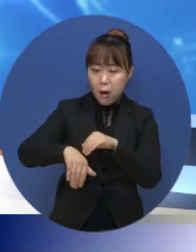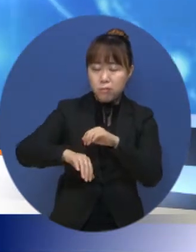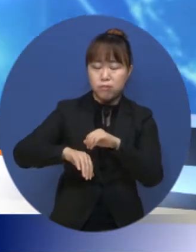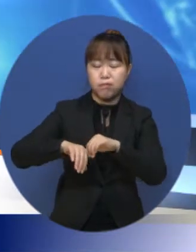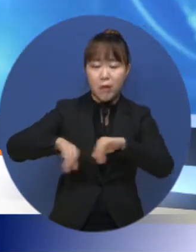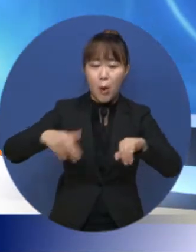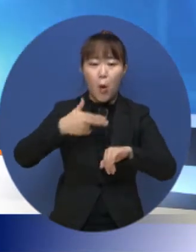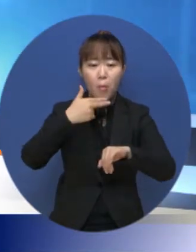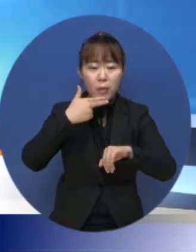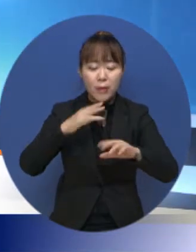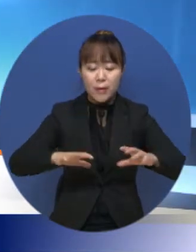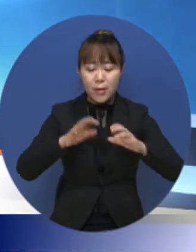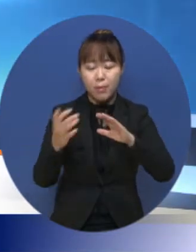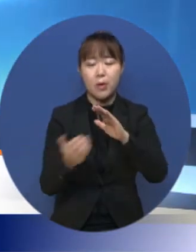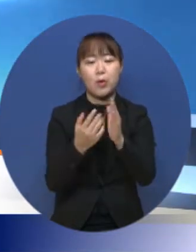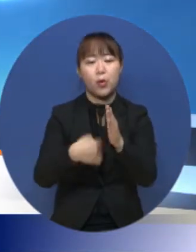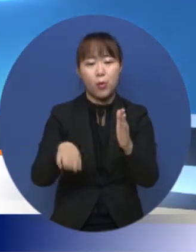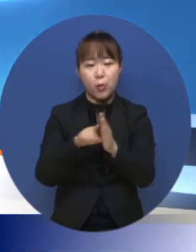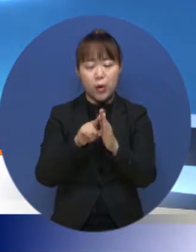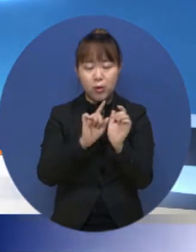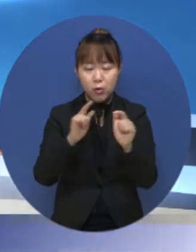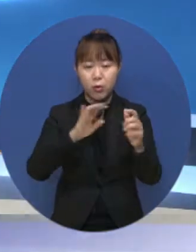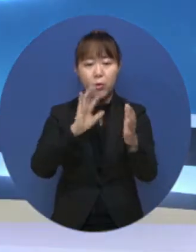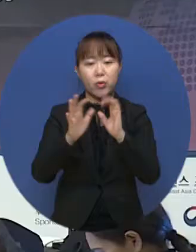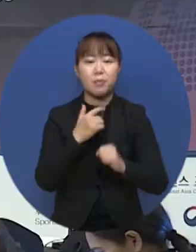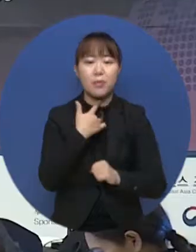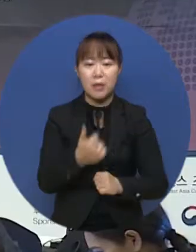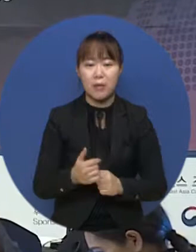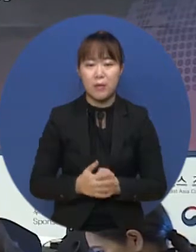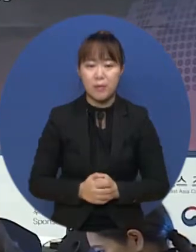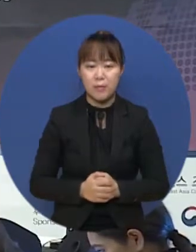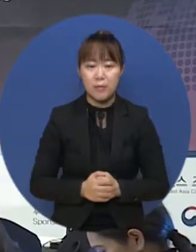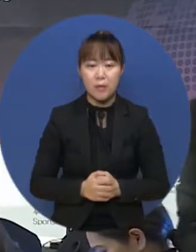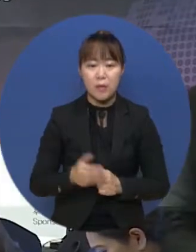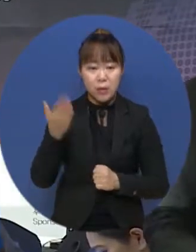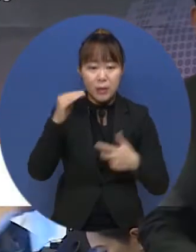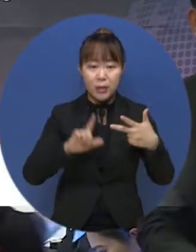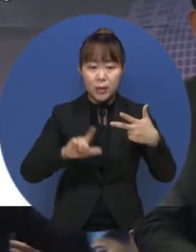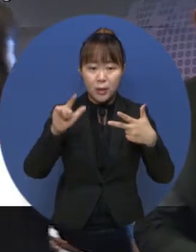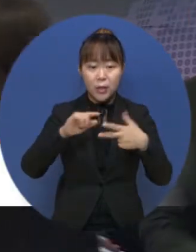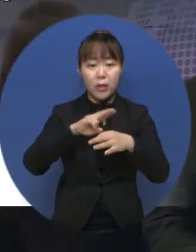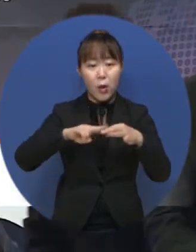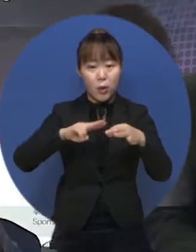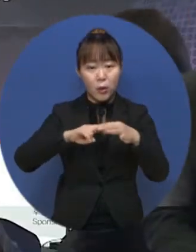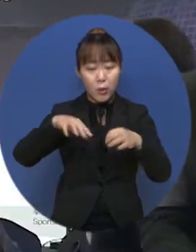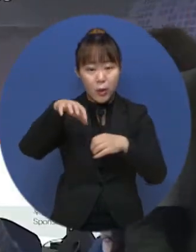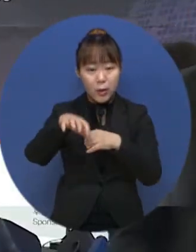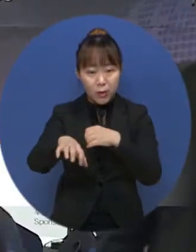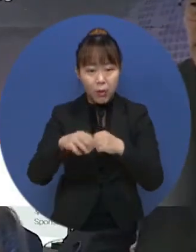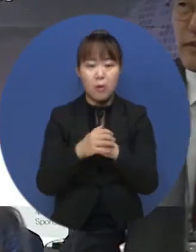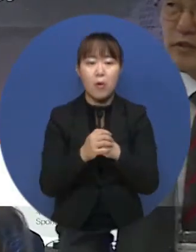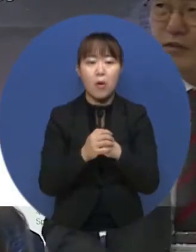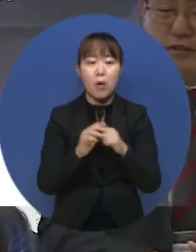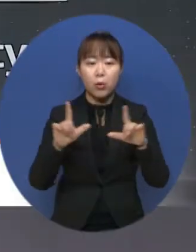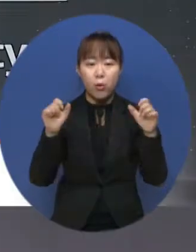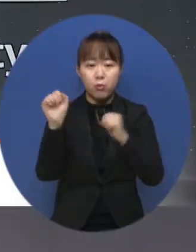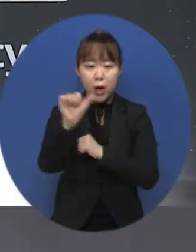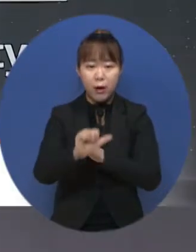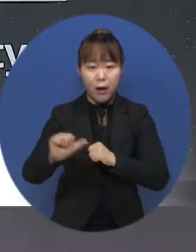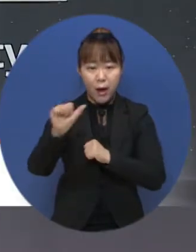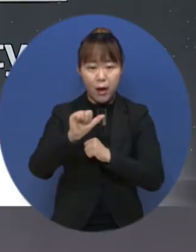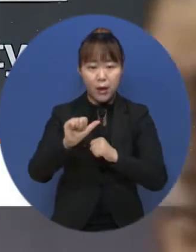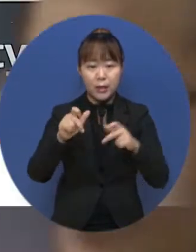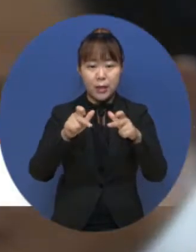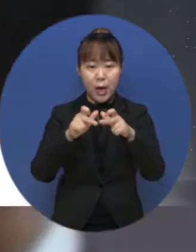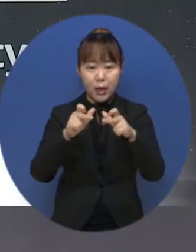않는 세상을 만들기 위한 다양한 논의를 나눴습니다. 지난 7일 여의도 켄싱턴 호텔에서 동북아 장애